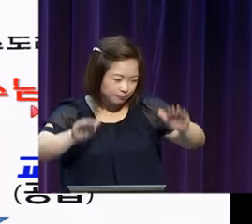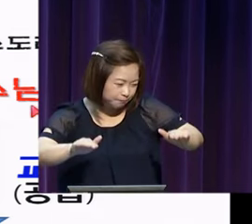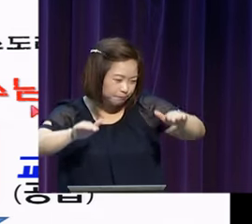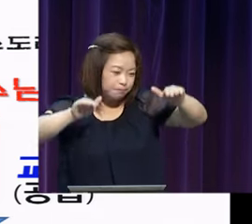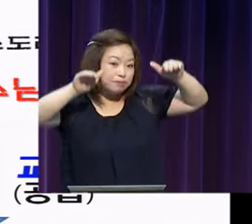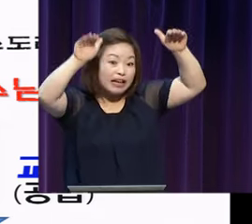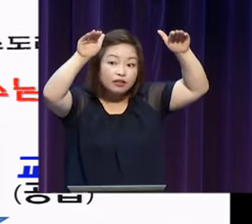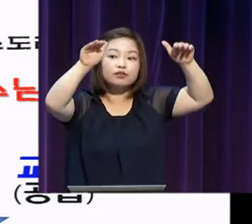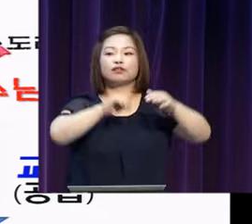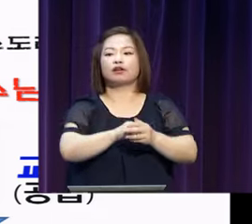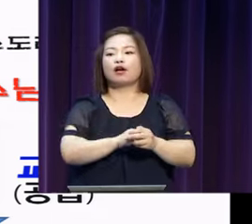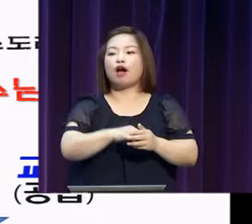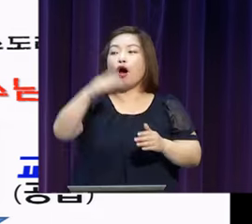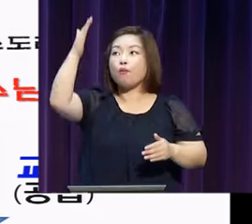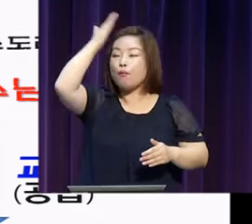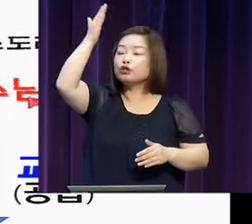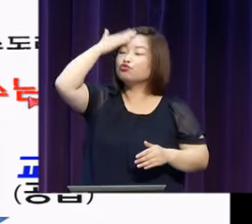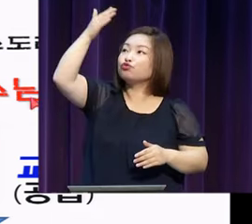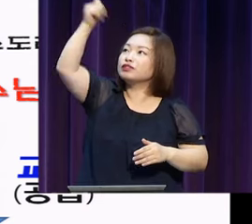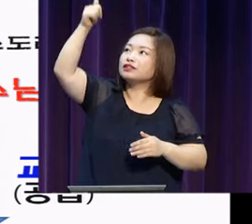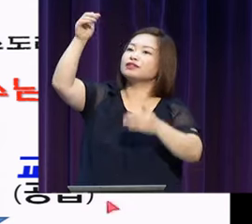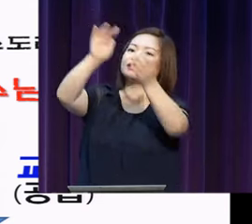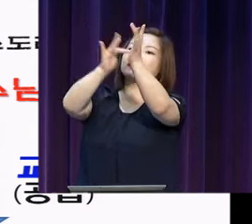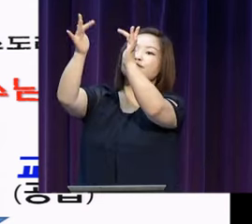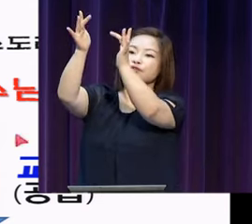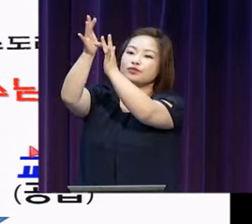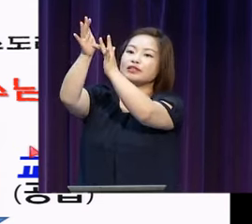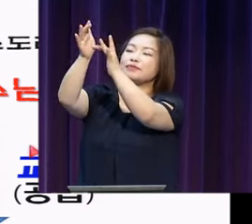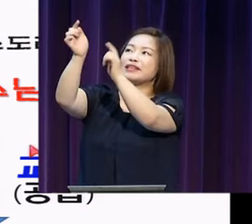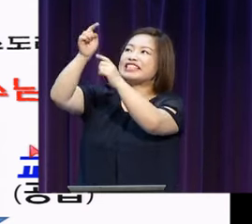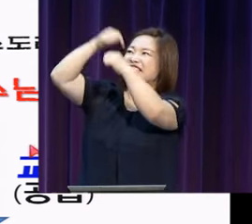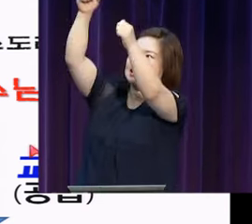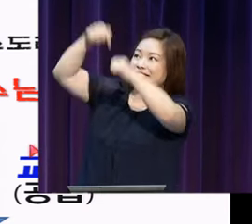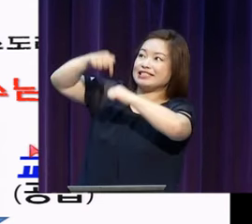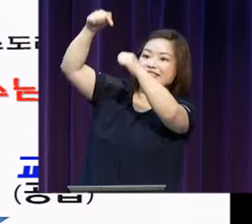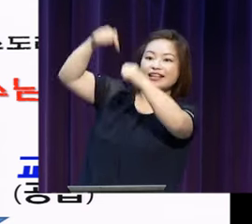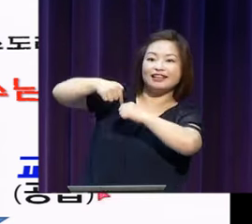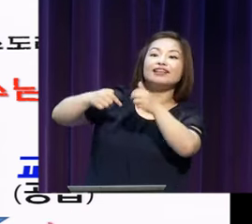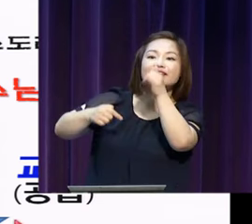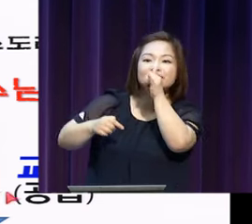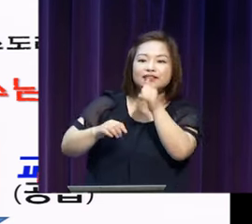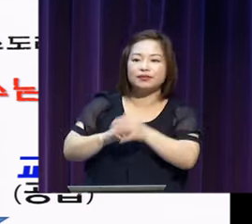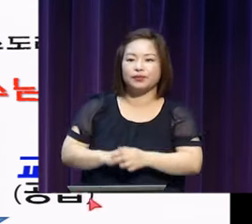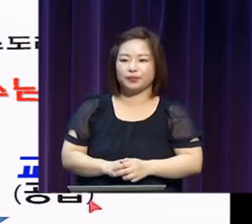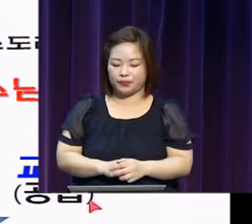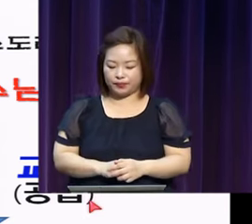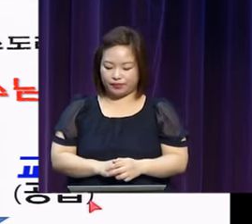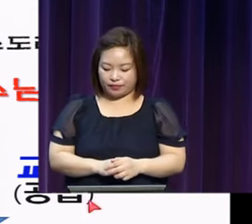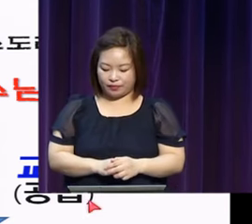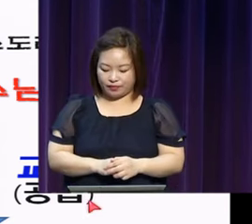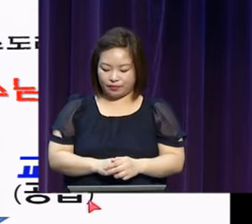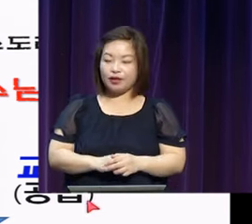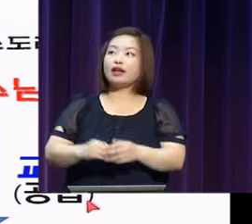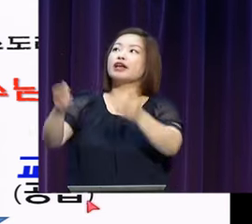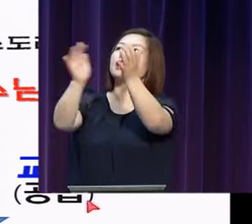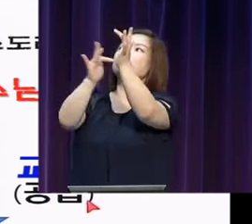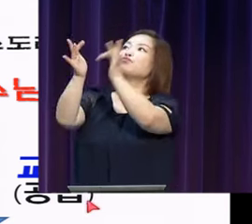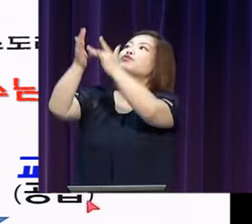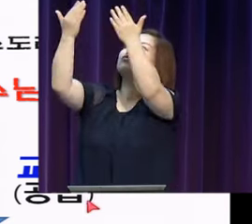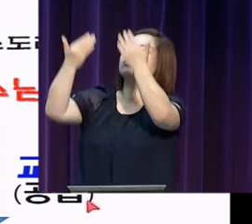예수님께로, 머리 대신 예수님께로부터 주어지는 게 있어요. 그걸 공급이라고 말할 수 있는데